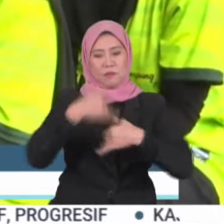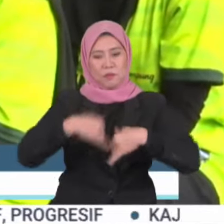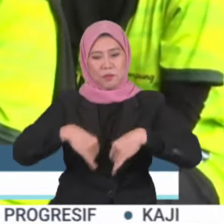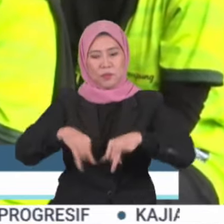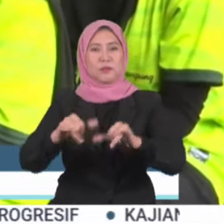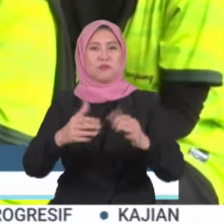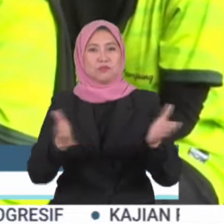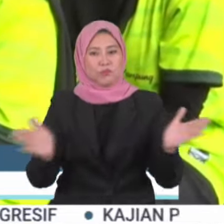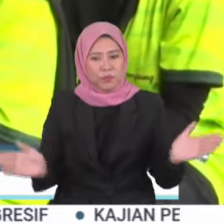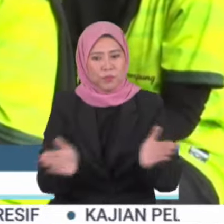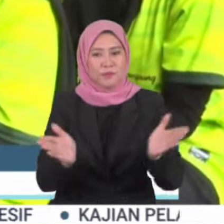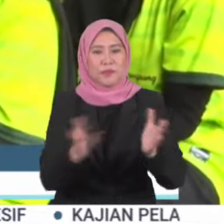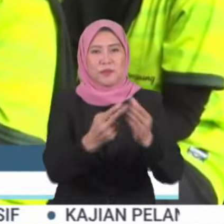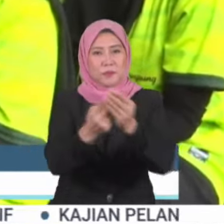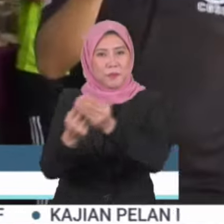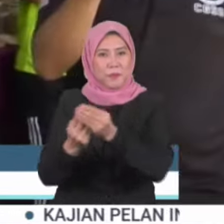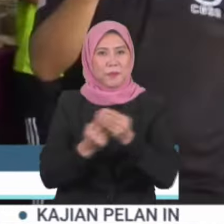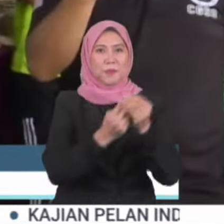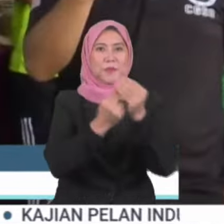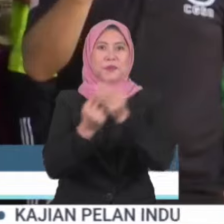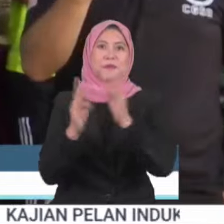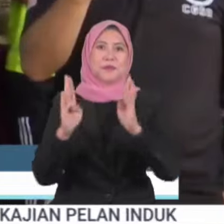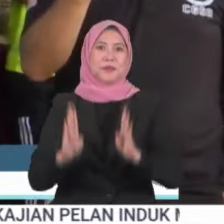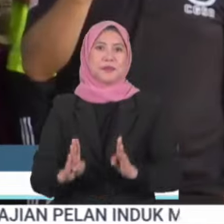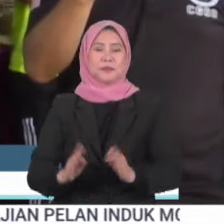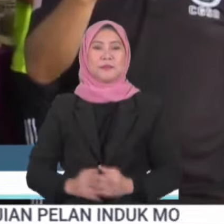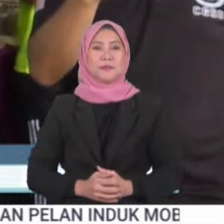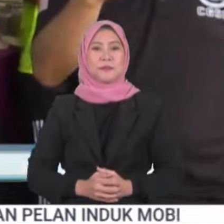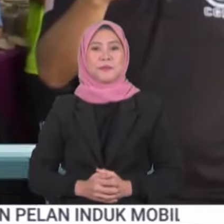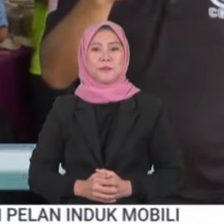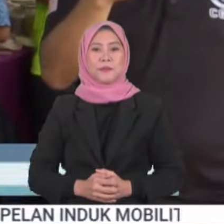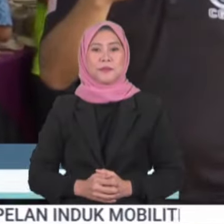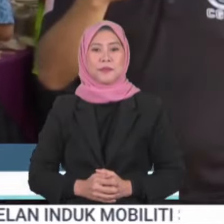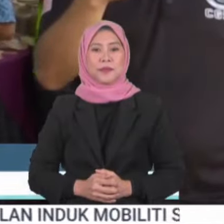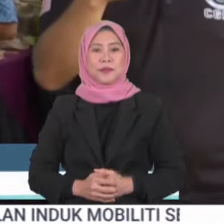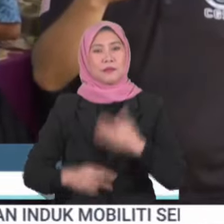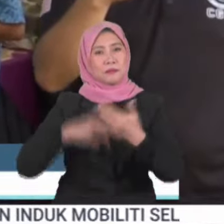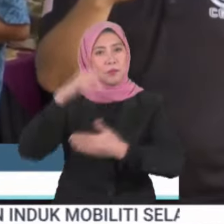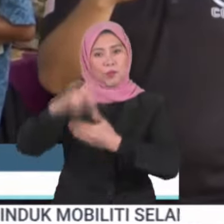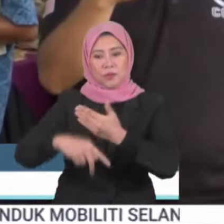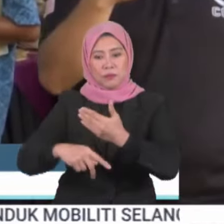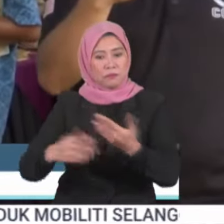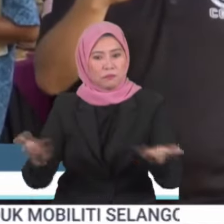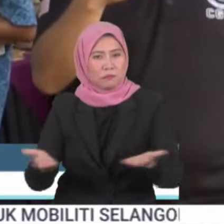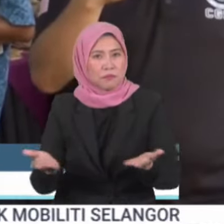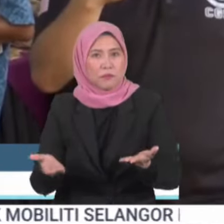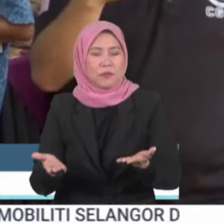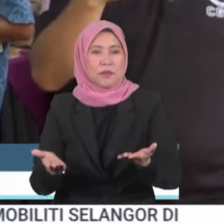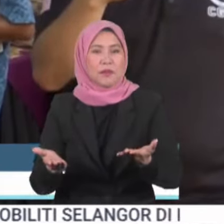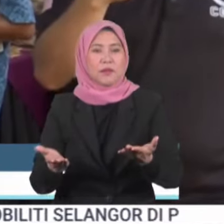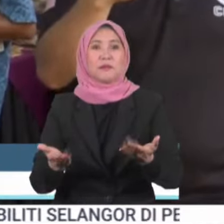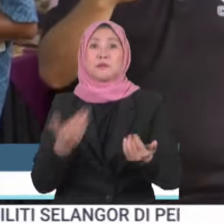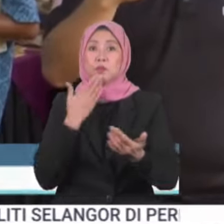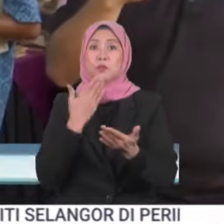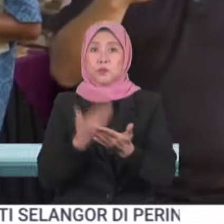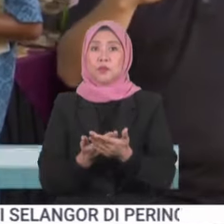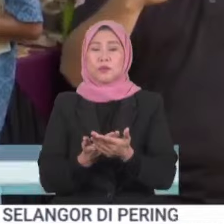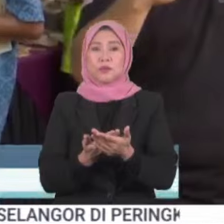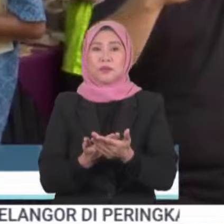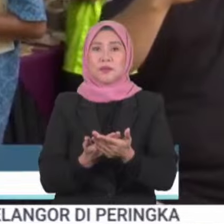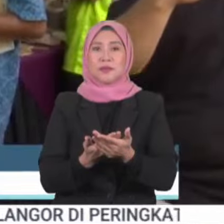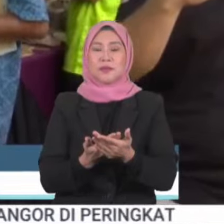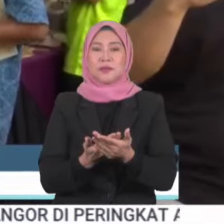memupuk perpaduan bangsa. Jadi program ini adalah satu program inisiatif di bawah